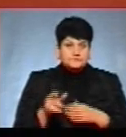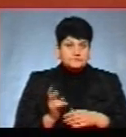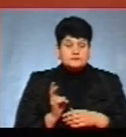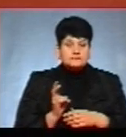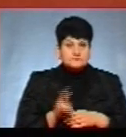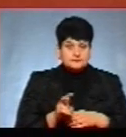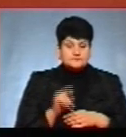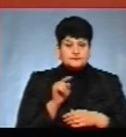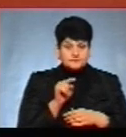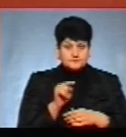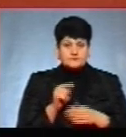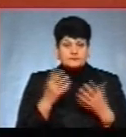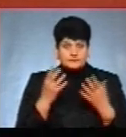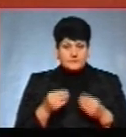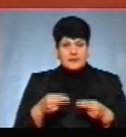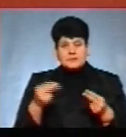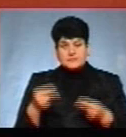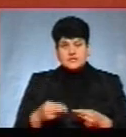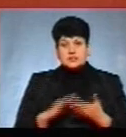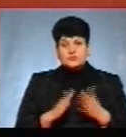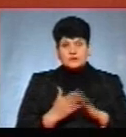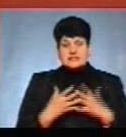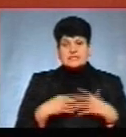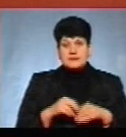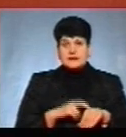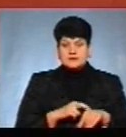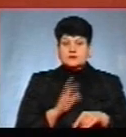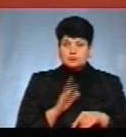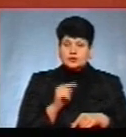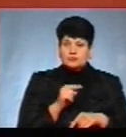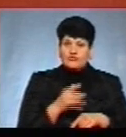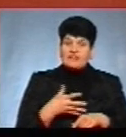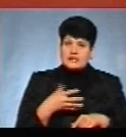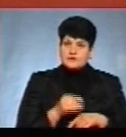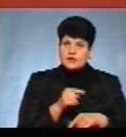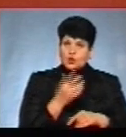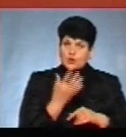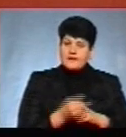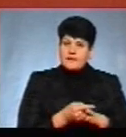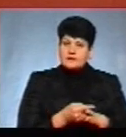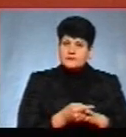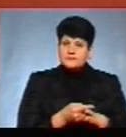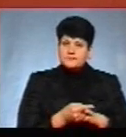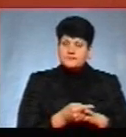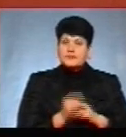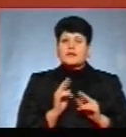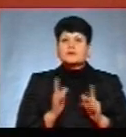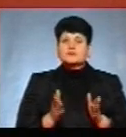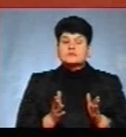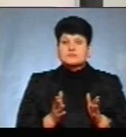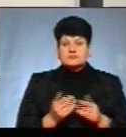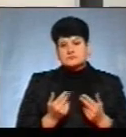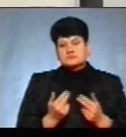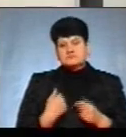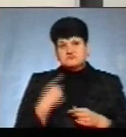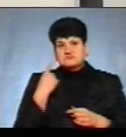і от в той конкретний день укладе декларацію сімейним лікарем, чи піде фінансування від того дня, чи ні? Тобто як відбувається так, в такому випадку?